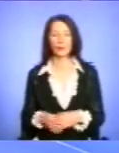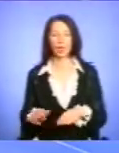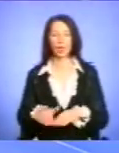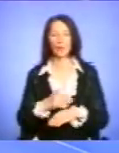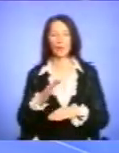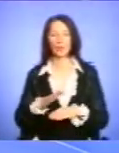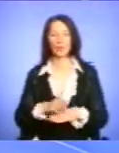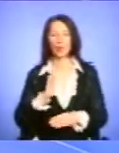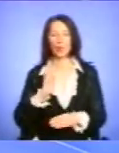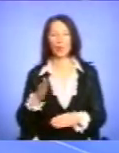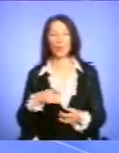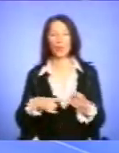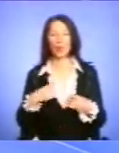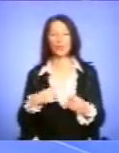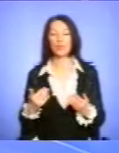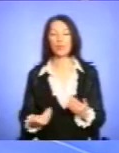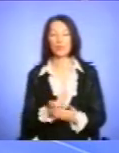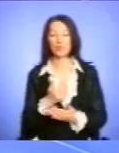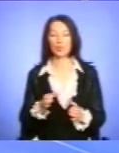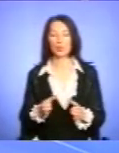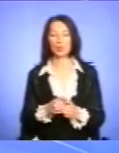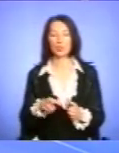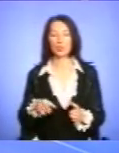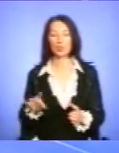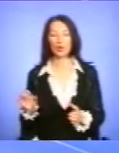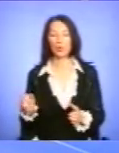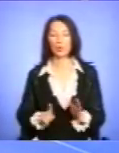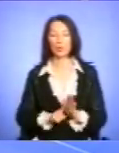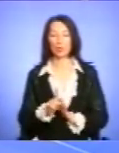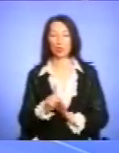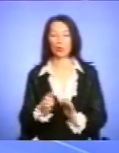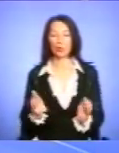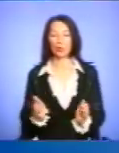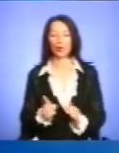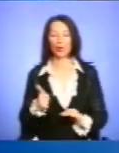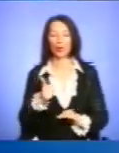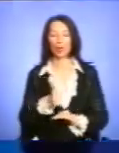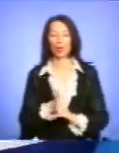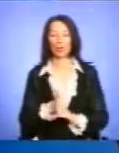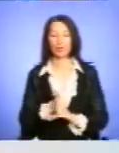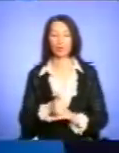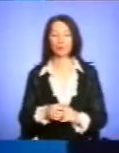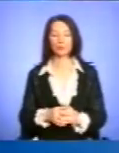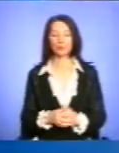Добрий вечір. У прямому ефірі «Вісті» у студії Лариса Романів. На початку коротко про головне.